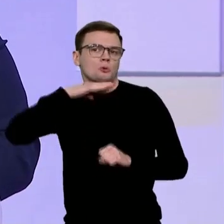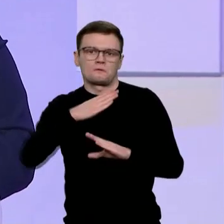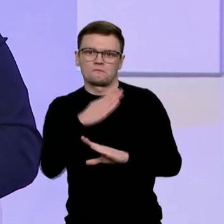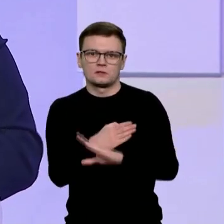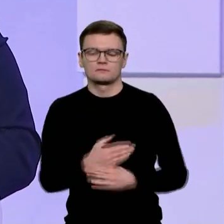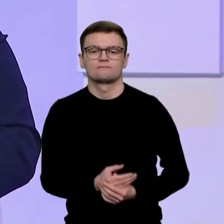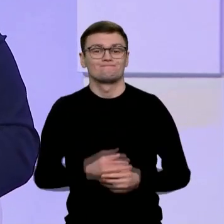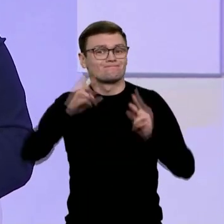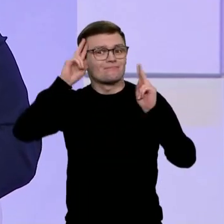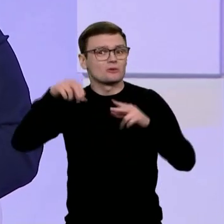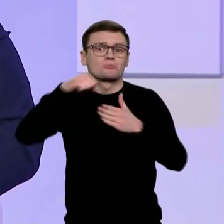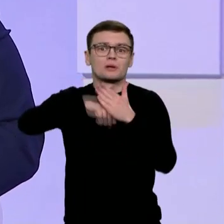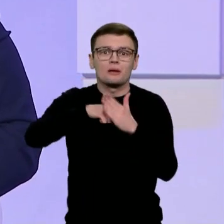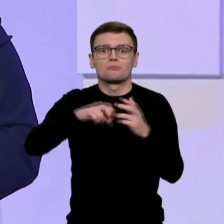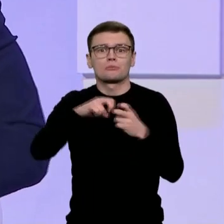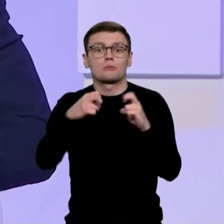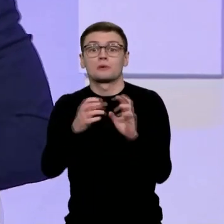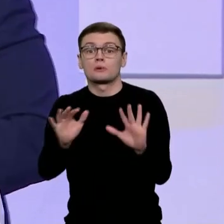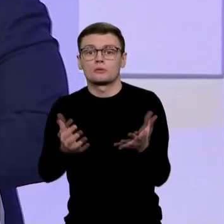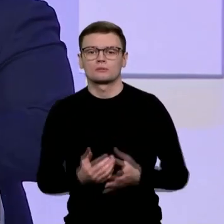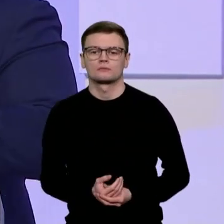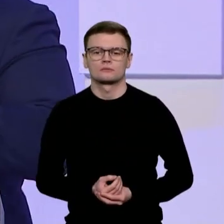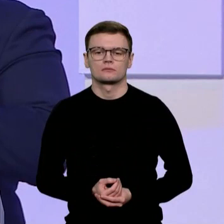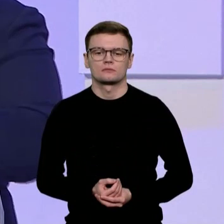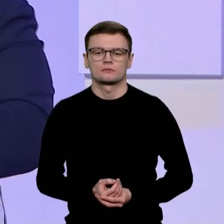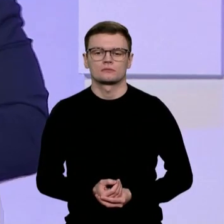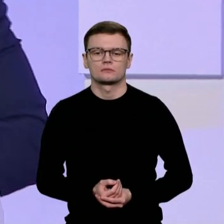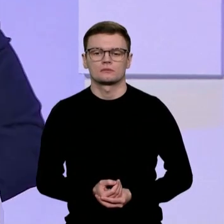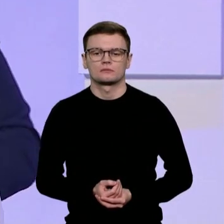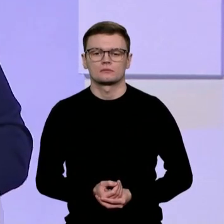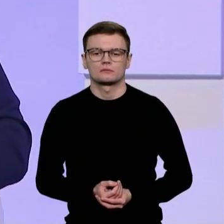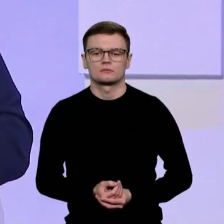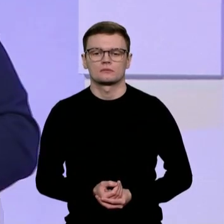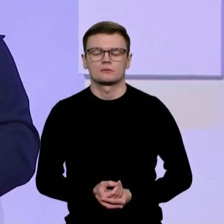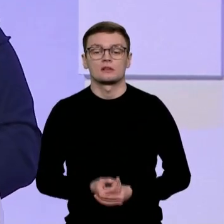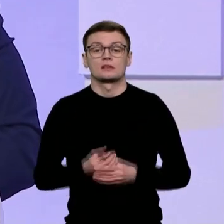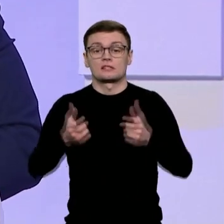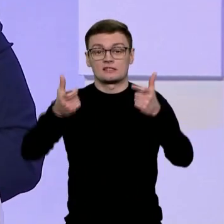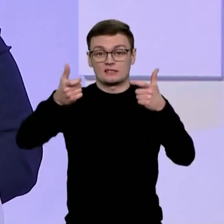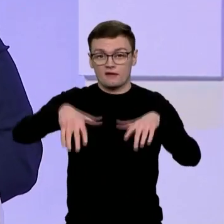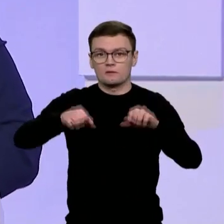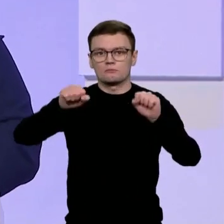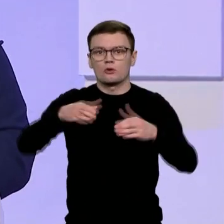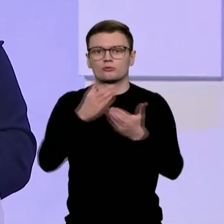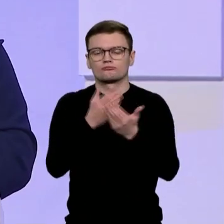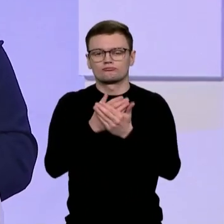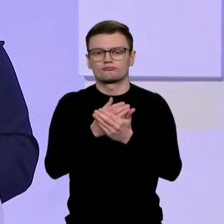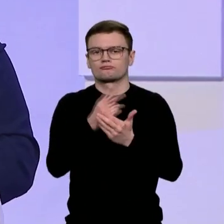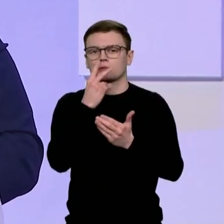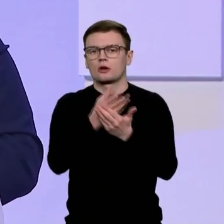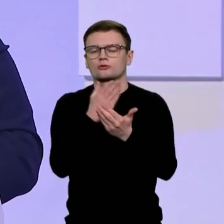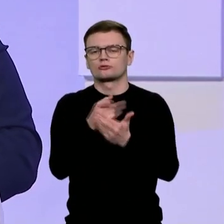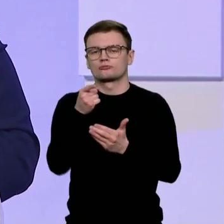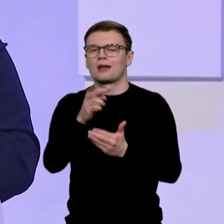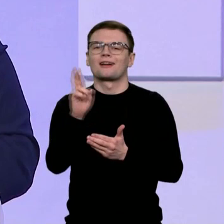yra priežastis, tai kaip tik tiesiai iš savivaldybės galima nuėti į Respublikinę Šiaulių ligoninę tą gatvę, tai